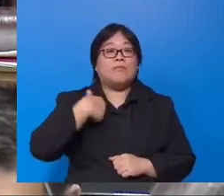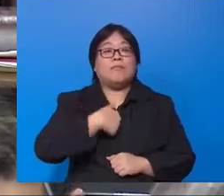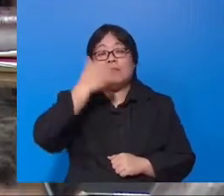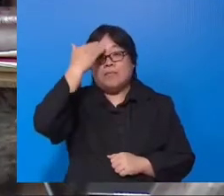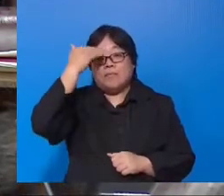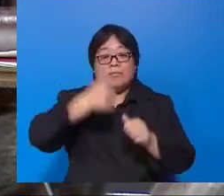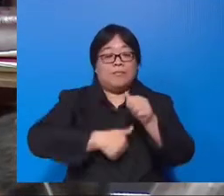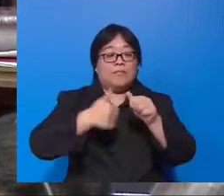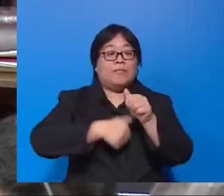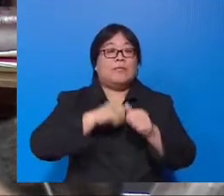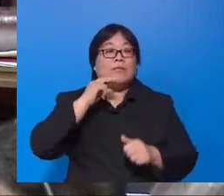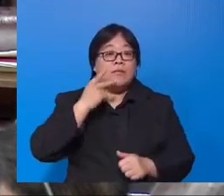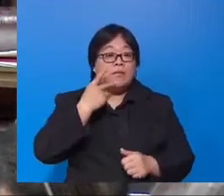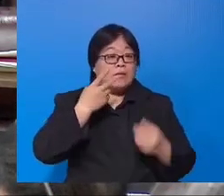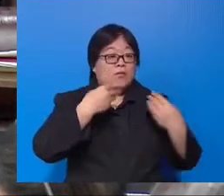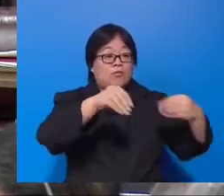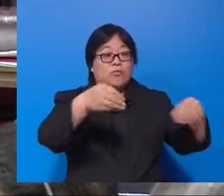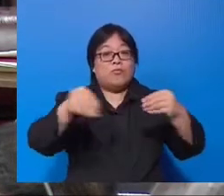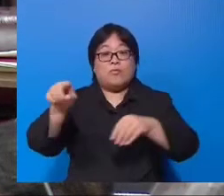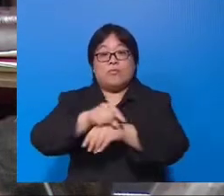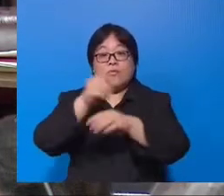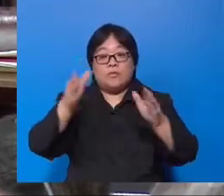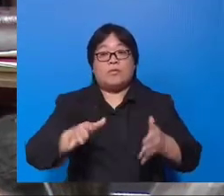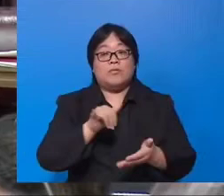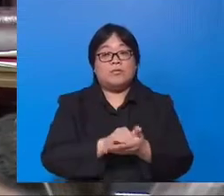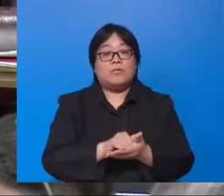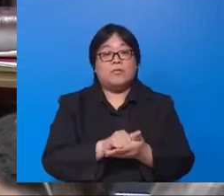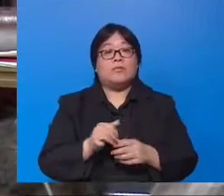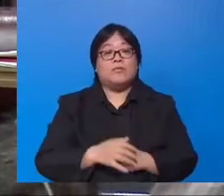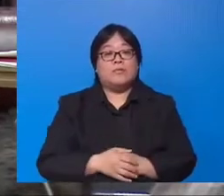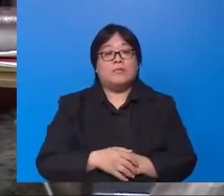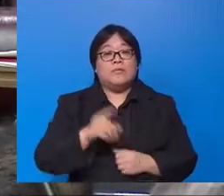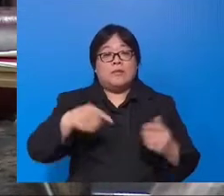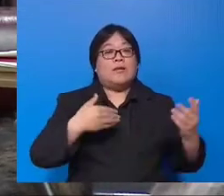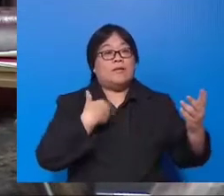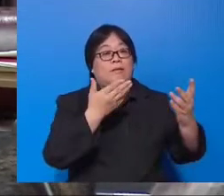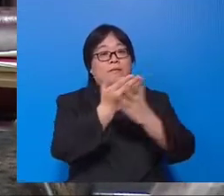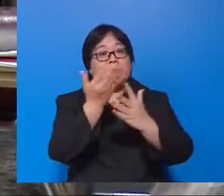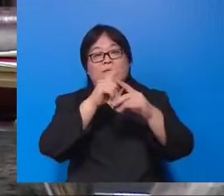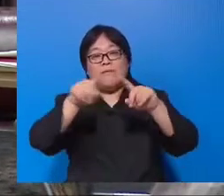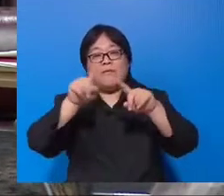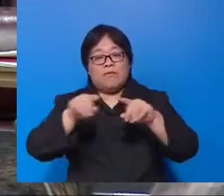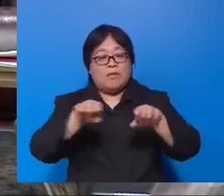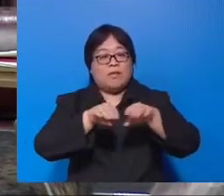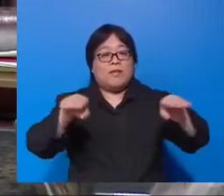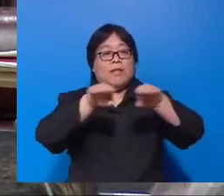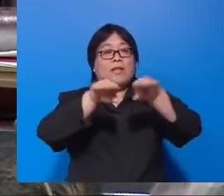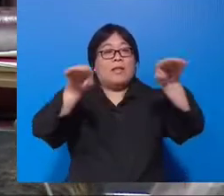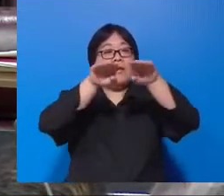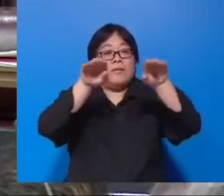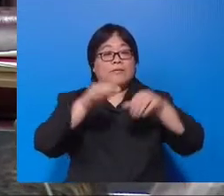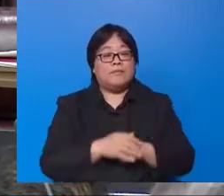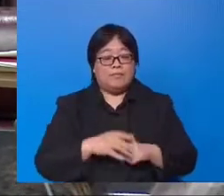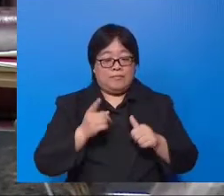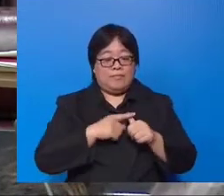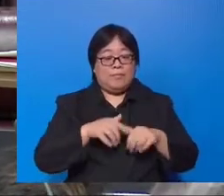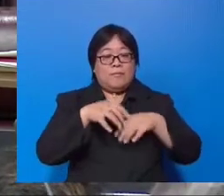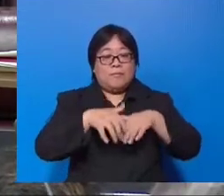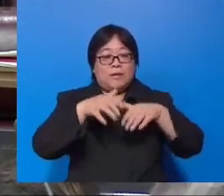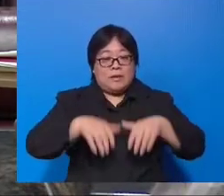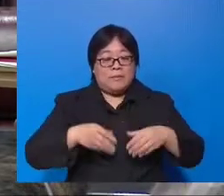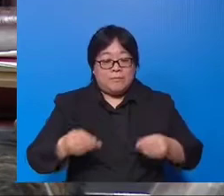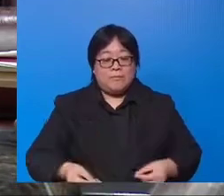setiap sayur yang nak dijual kepada pengguna ia mengenal Ibu Pak beye dapat the penenang